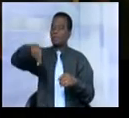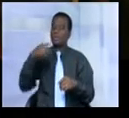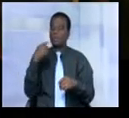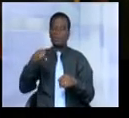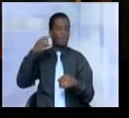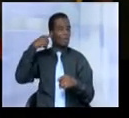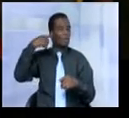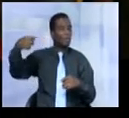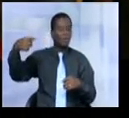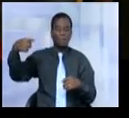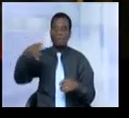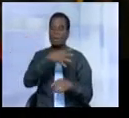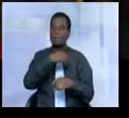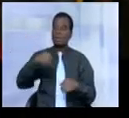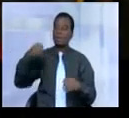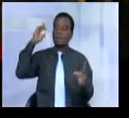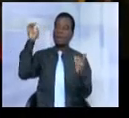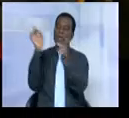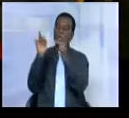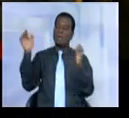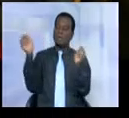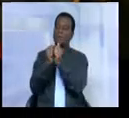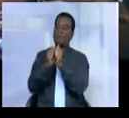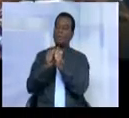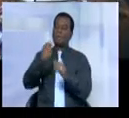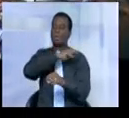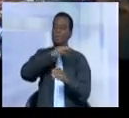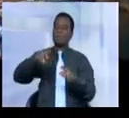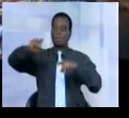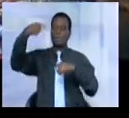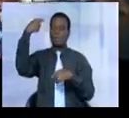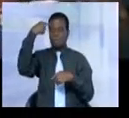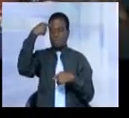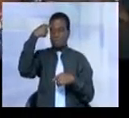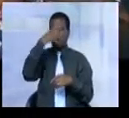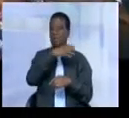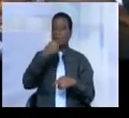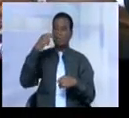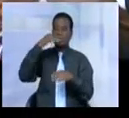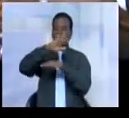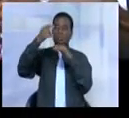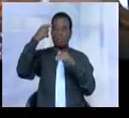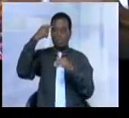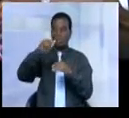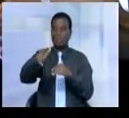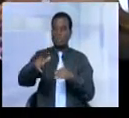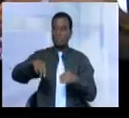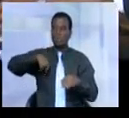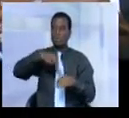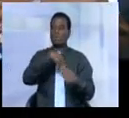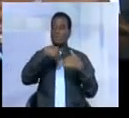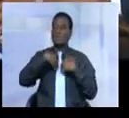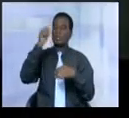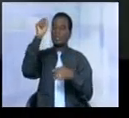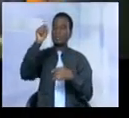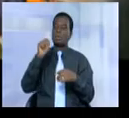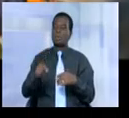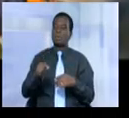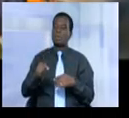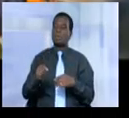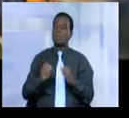ont entendu et des contacts qu'ils ont eus avec les membres du gouvernement. Et au vu de tout cela, nous avons donc